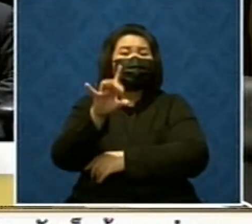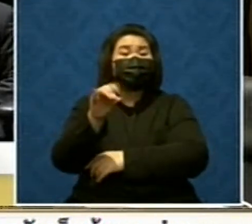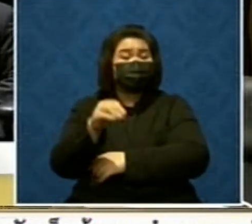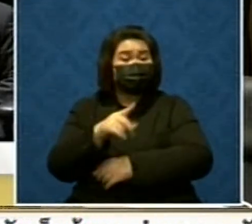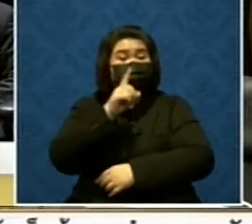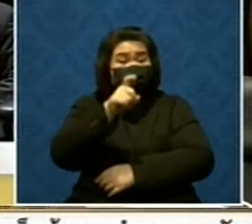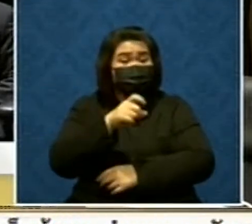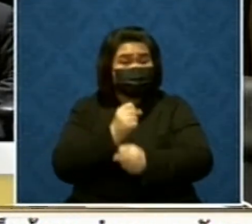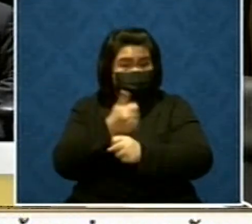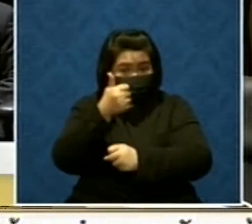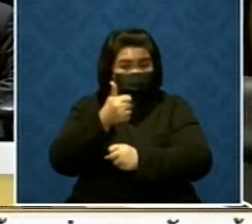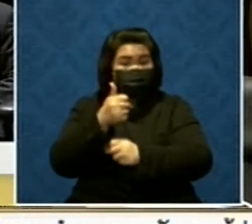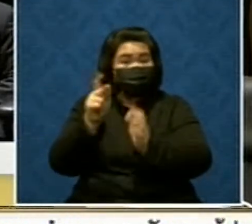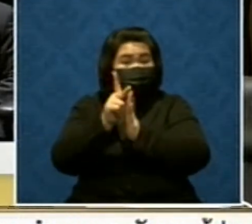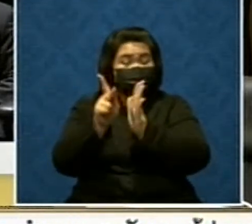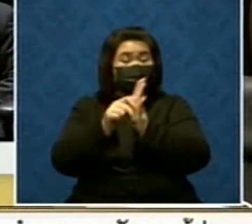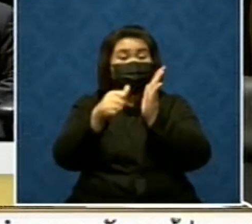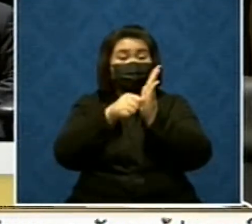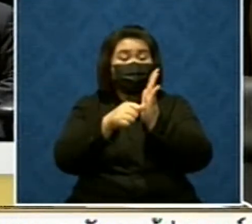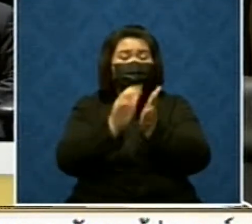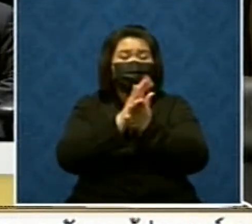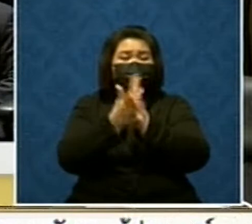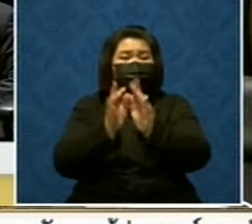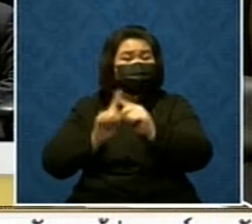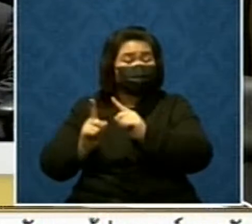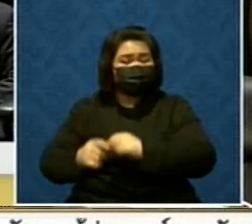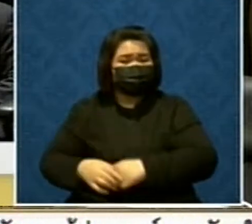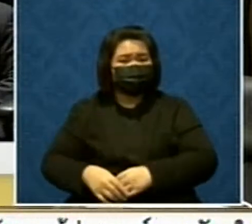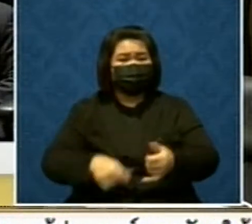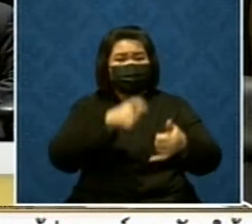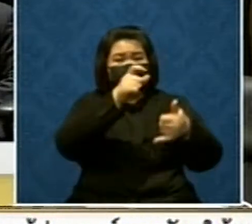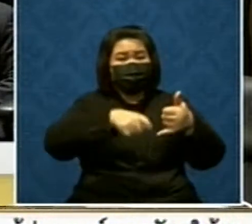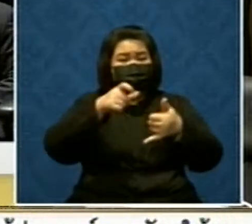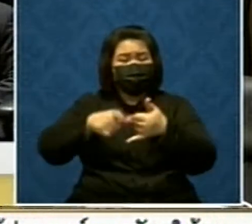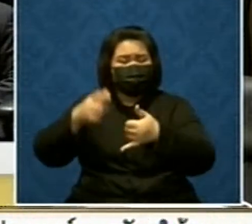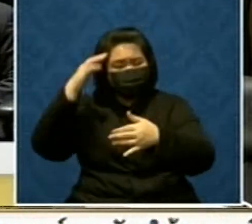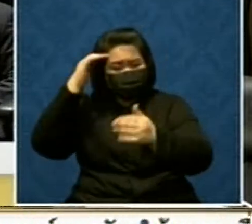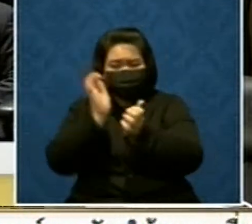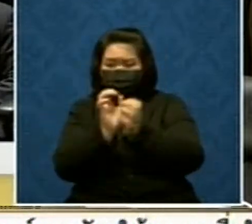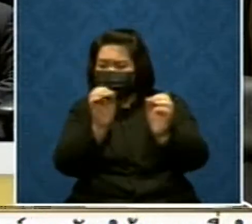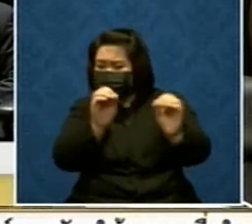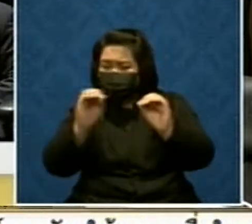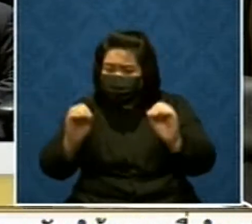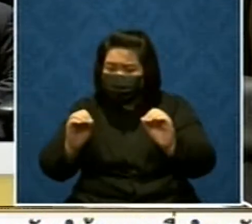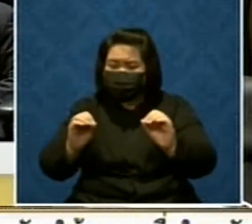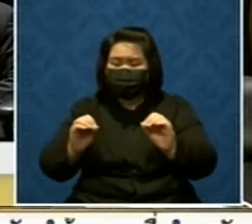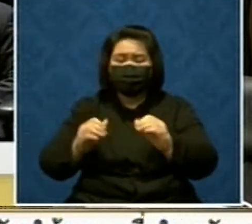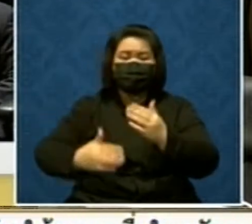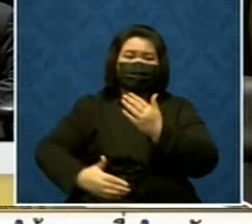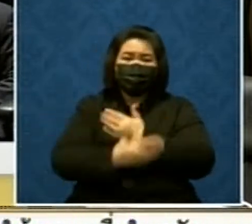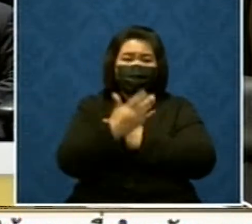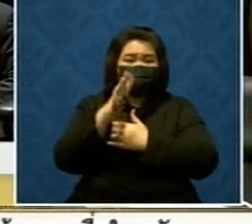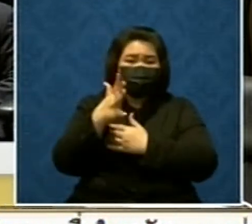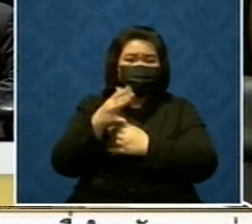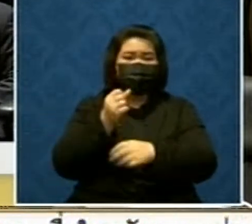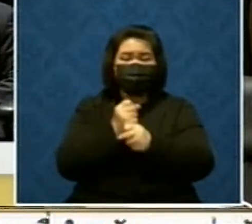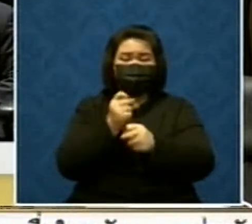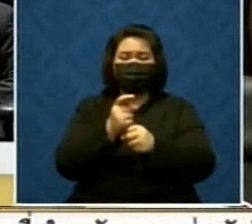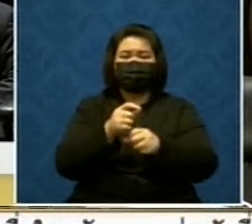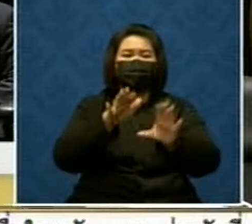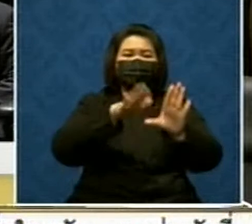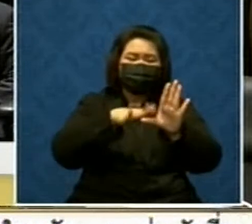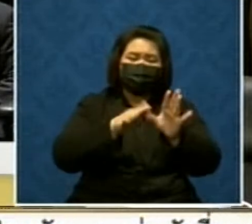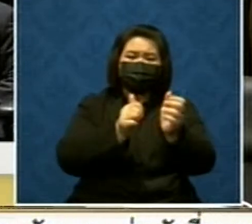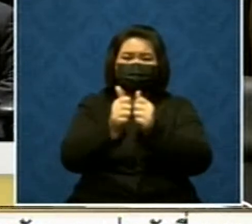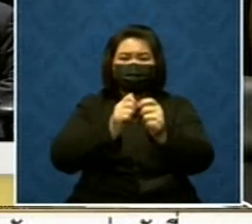จไอ้ตำรวจที่ขาดแคลนตำรวจที่ไร้ความสามารถก็เขาไม่ได้เลยแข่งขันไม่มีความเป็นธรรมเล